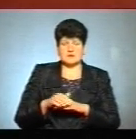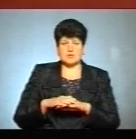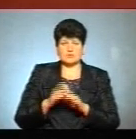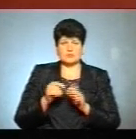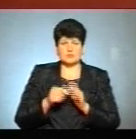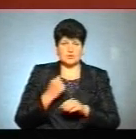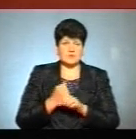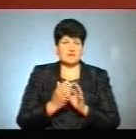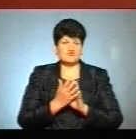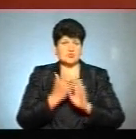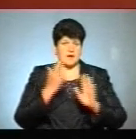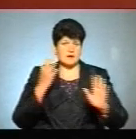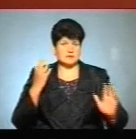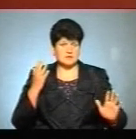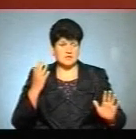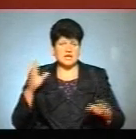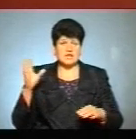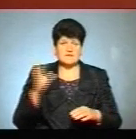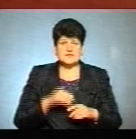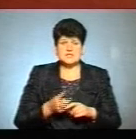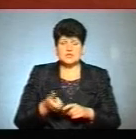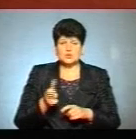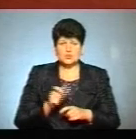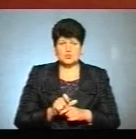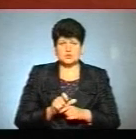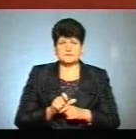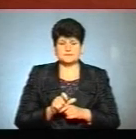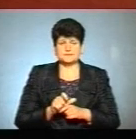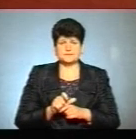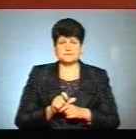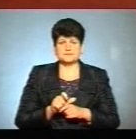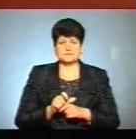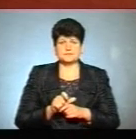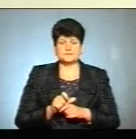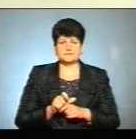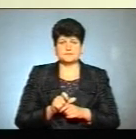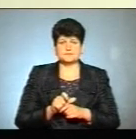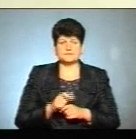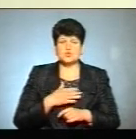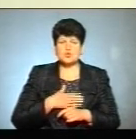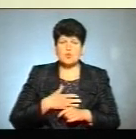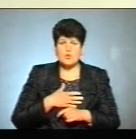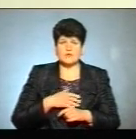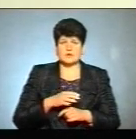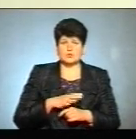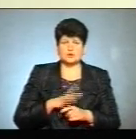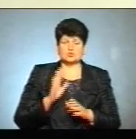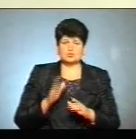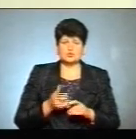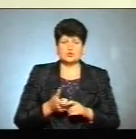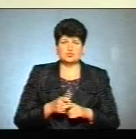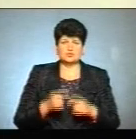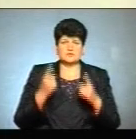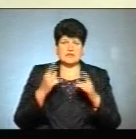черги. І всі дуже, скажімо так, стурбовані були, що буде дуже